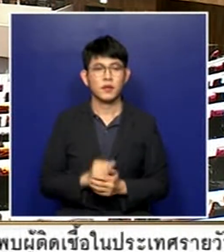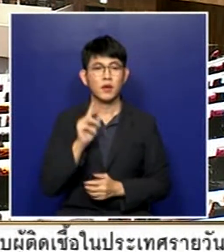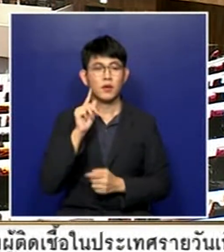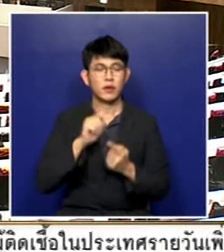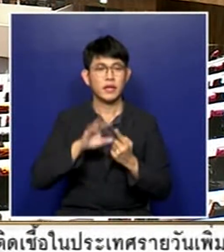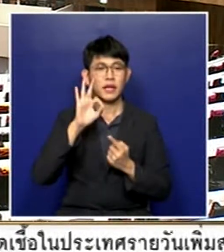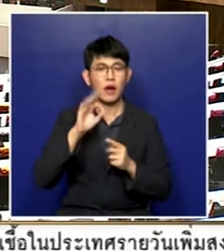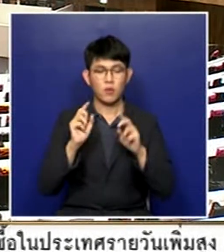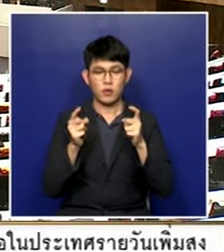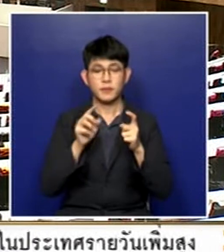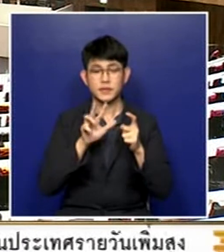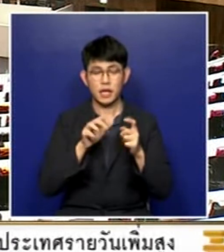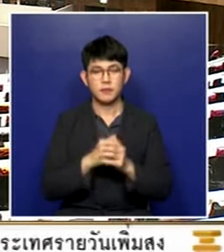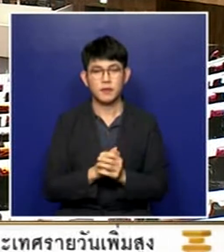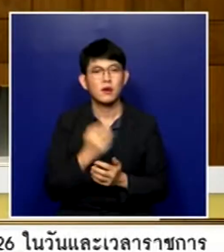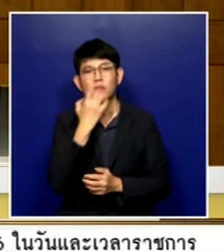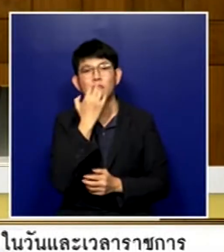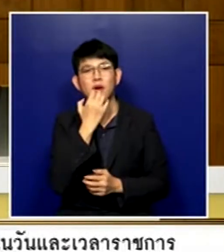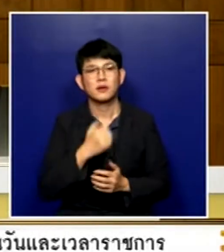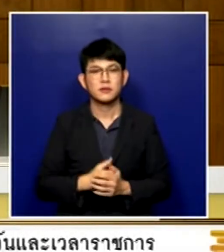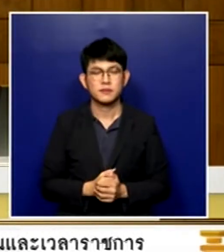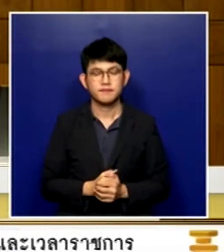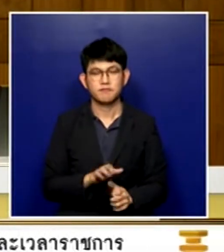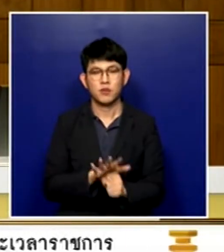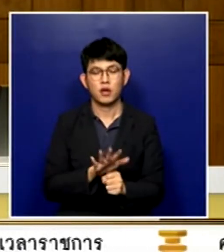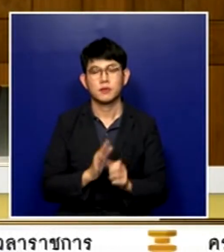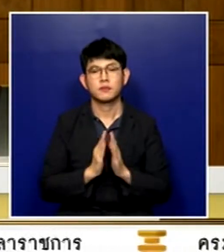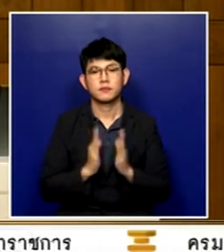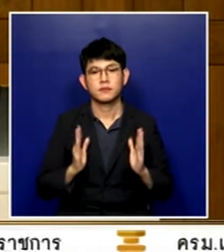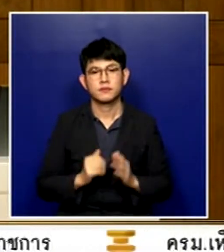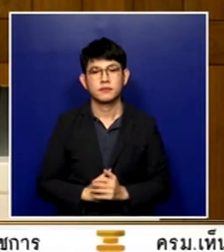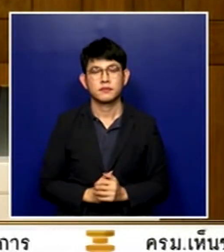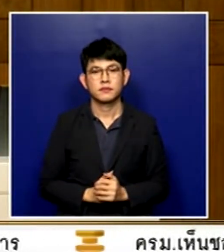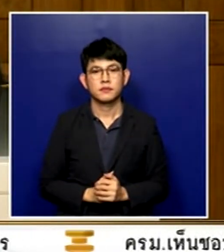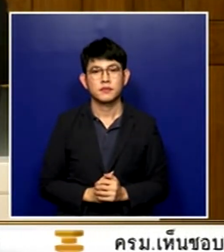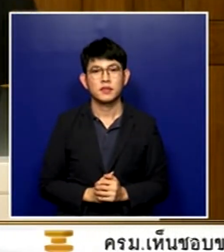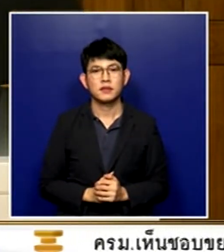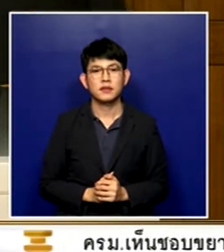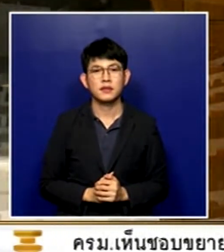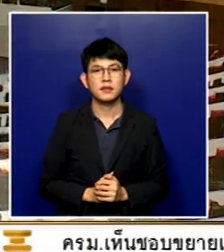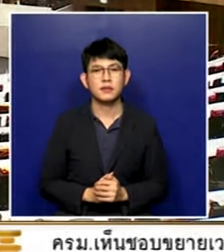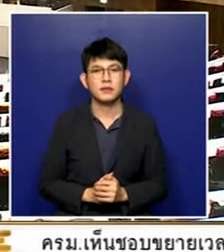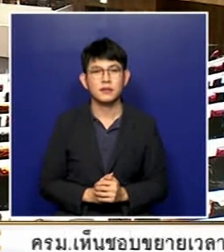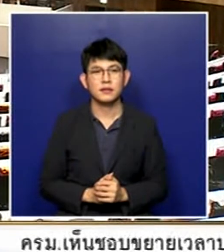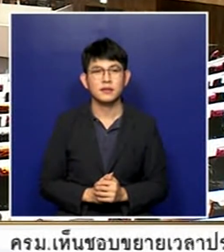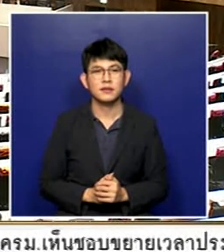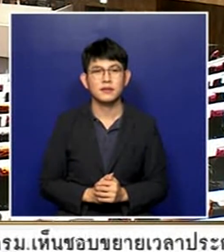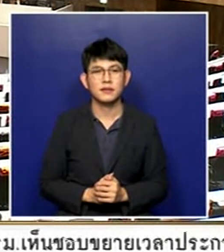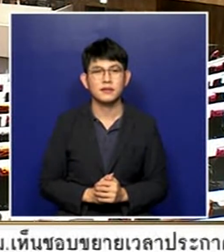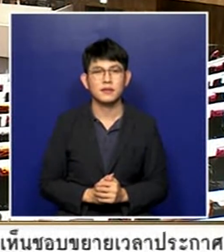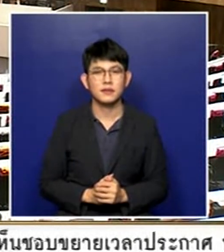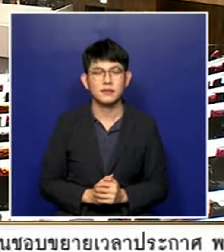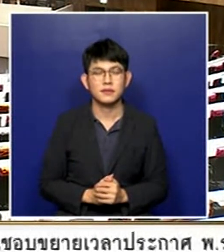กันแล้วที่เราวงแดงให้ดูคือท่านเดินออกไปเลยนะครับแล้วคนก็ตั้งข้อสังเกตว่าเล็กใครกันแน่ที่เป็นคนหัวเราะท่านนายกรัฐมนตรี